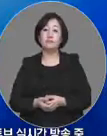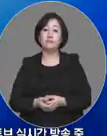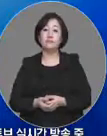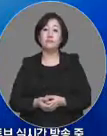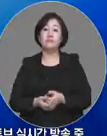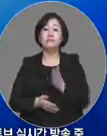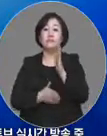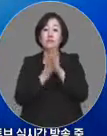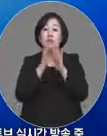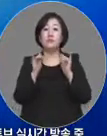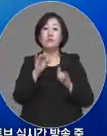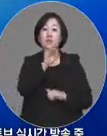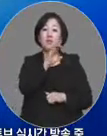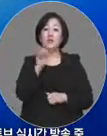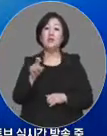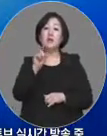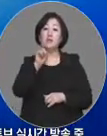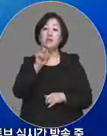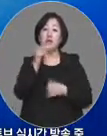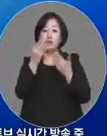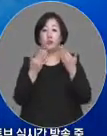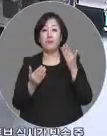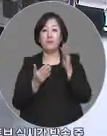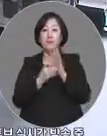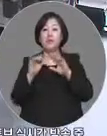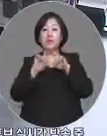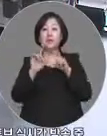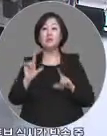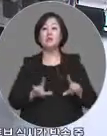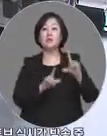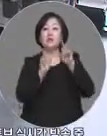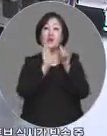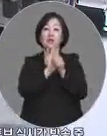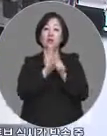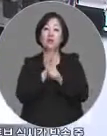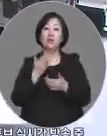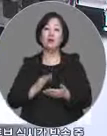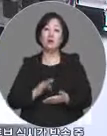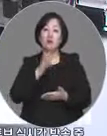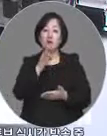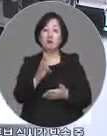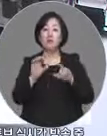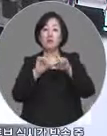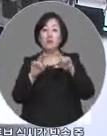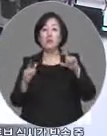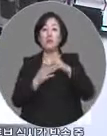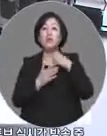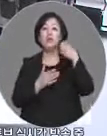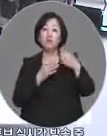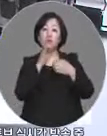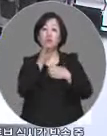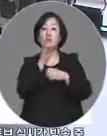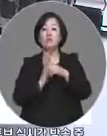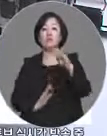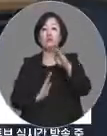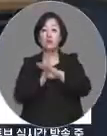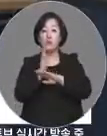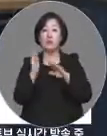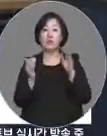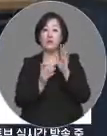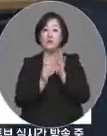울산 시민 1인당 20만원을 지급하는 일상 회복 희망 지번 금의 지금 유리 90% 를 넘어섰습니다